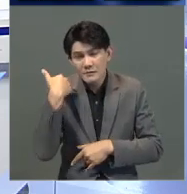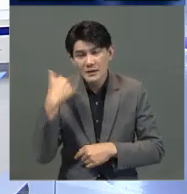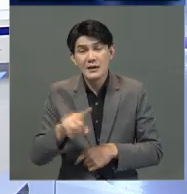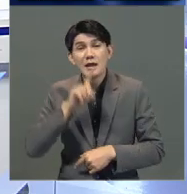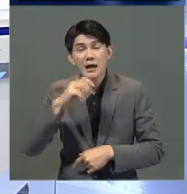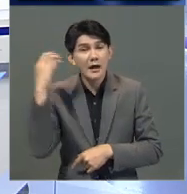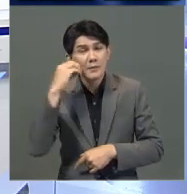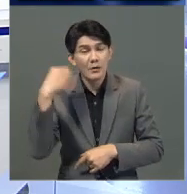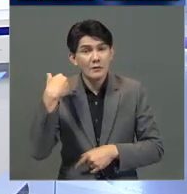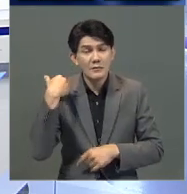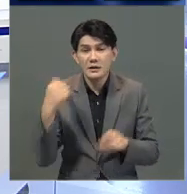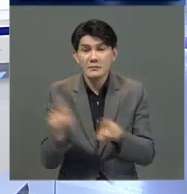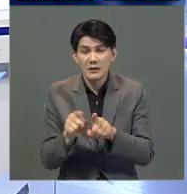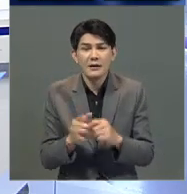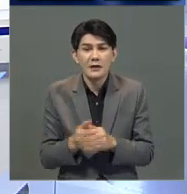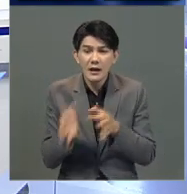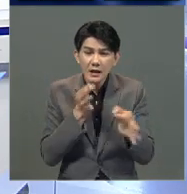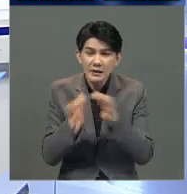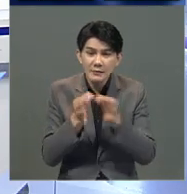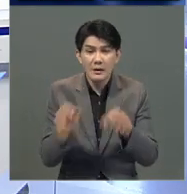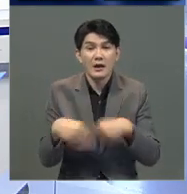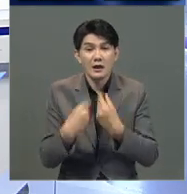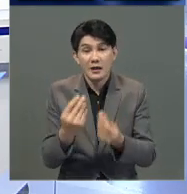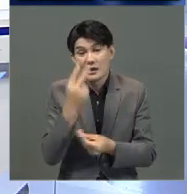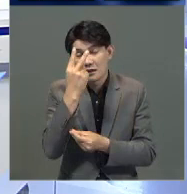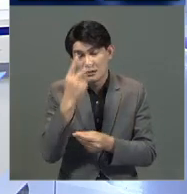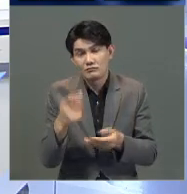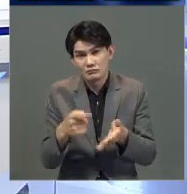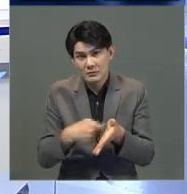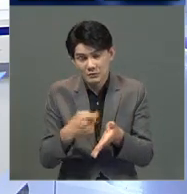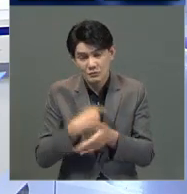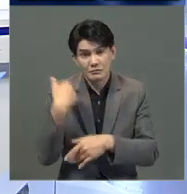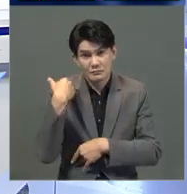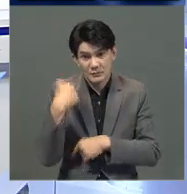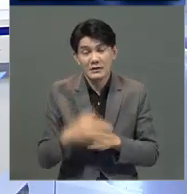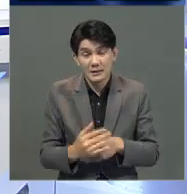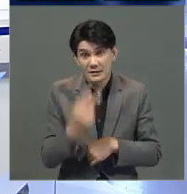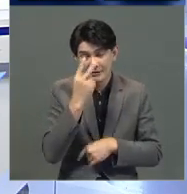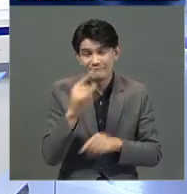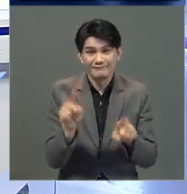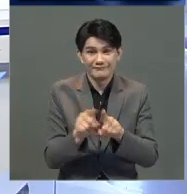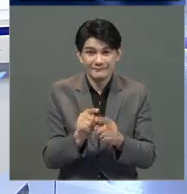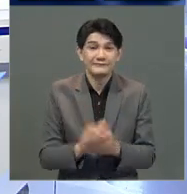ถามที่หลายคนถามนะคะเดี๋ยวก็จะมีการออกมาอธิบายให้ได้เห็นข้อได้จริงเดี๋ยวเขาค่ำก็จะเห็นทั้ง 2มุมด้วยนะคะไอ้